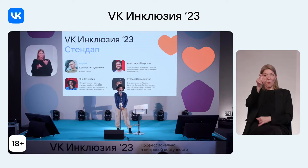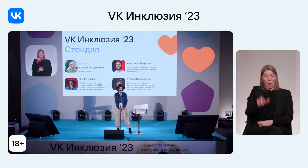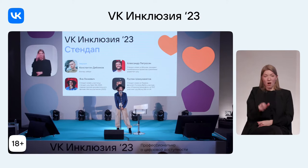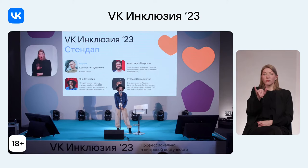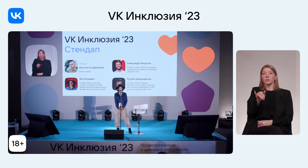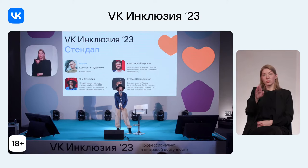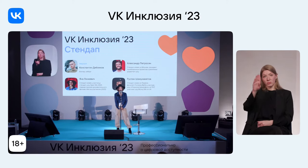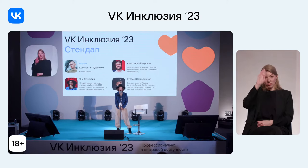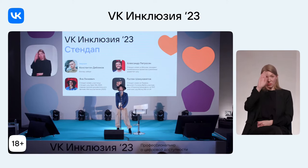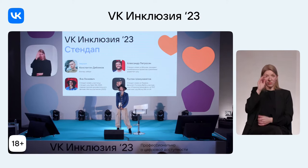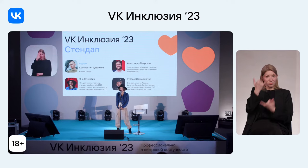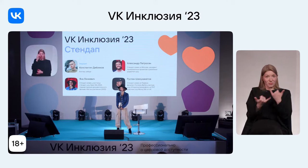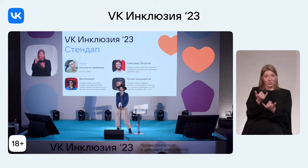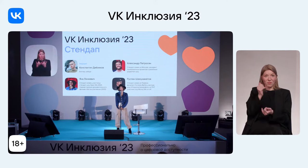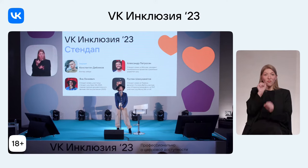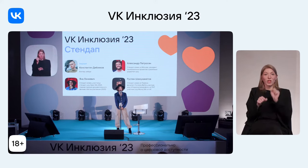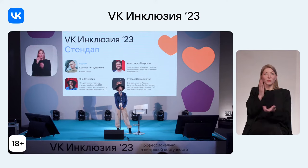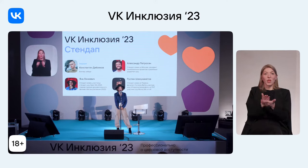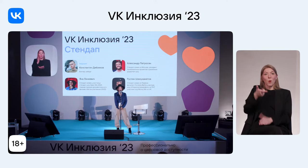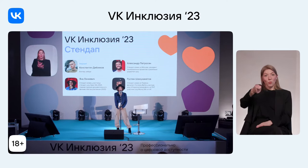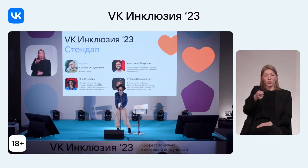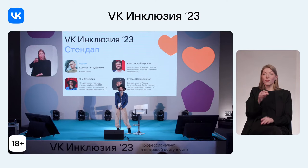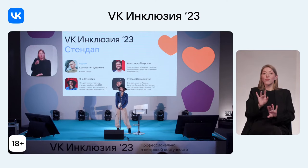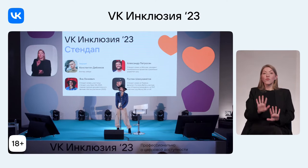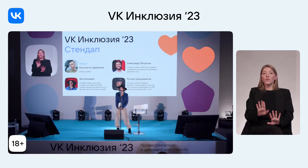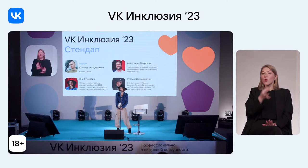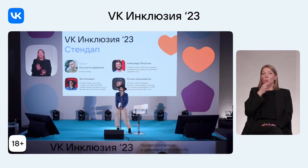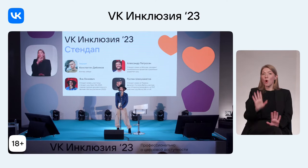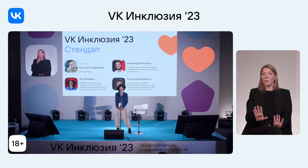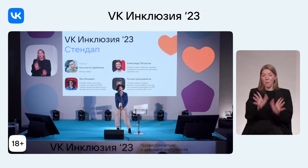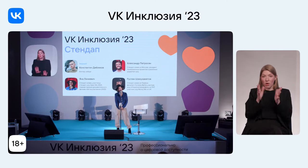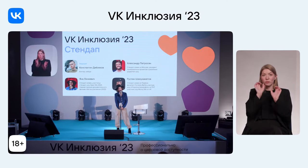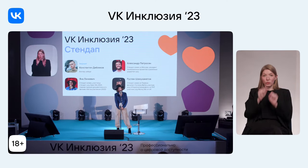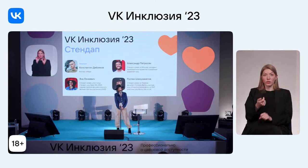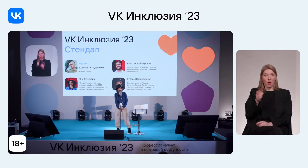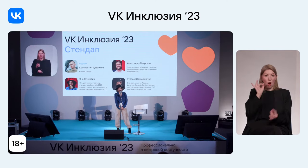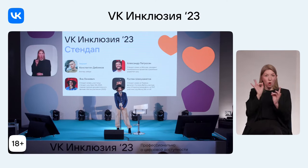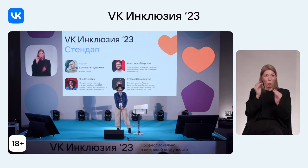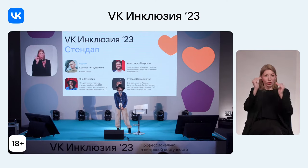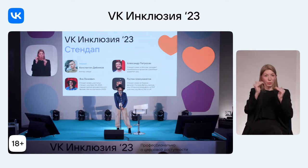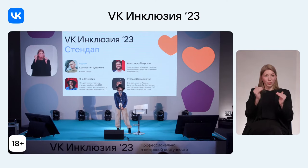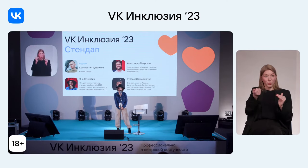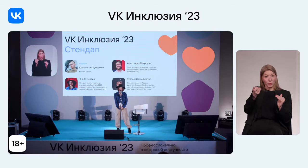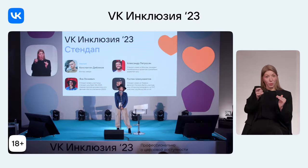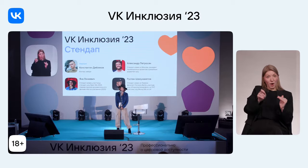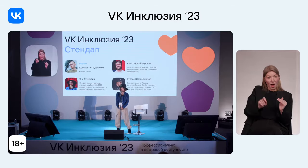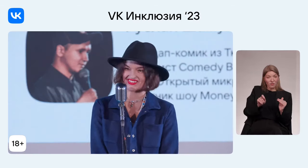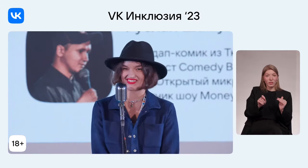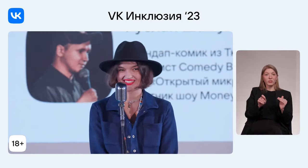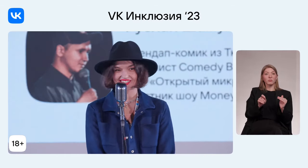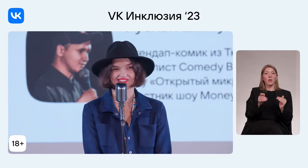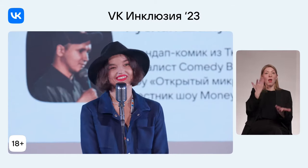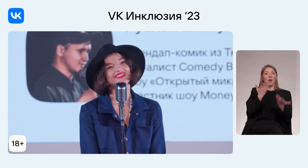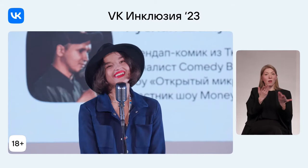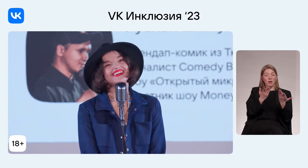момент убавить громкость, режим сменить для стиральной машинки на пылесос, если вы